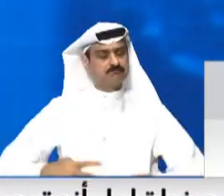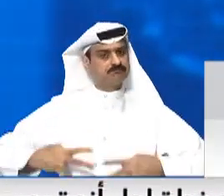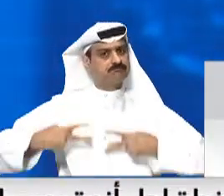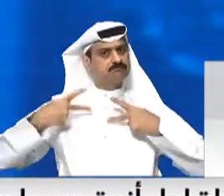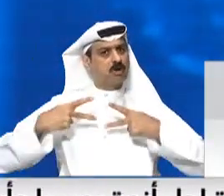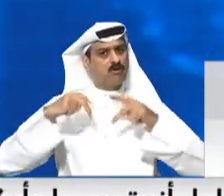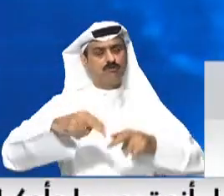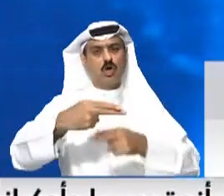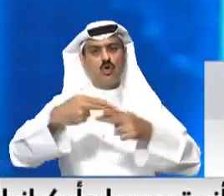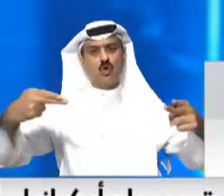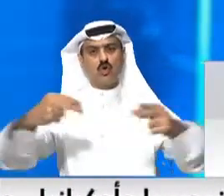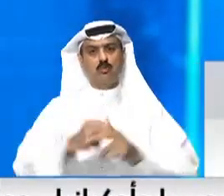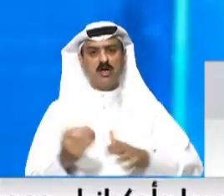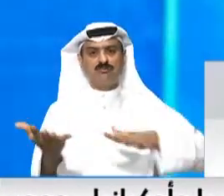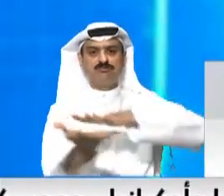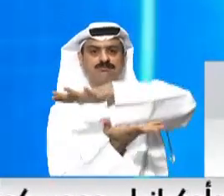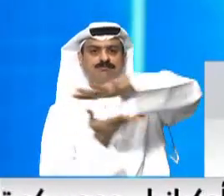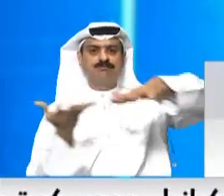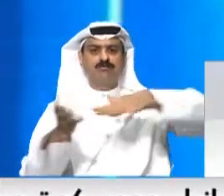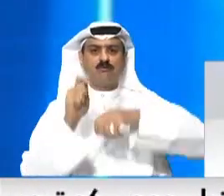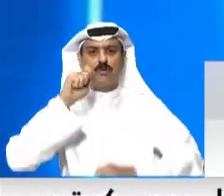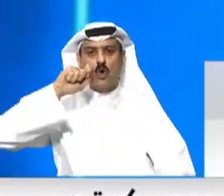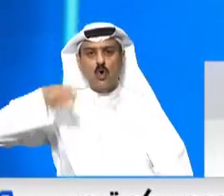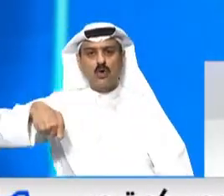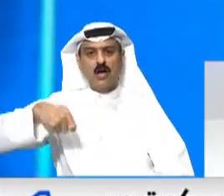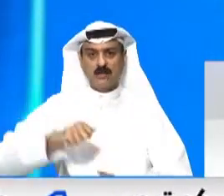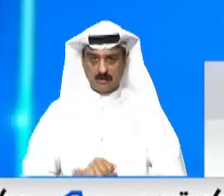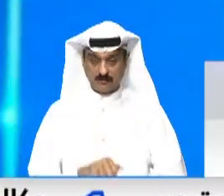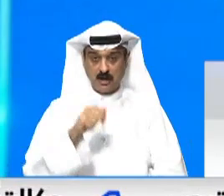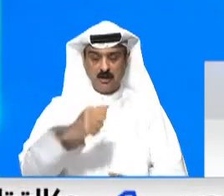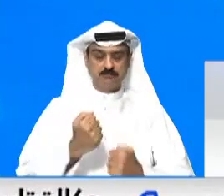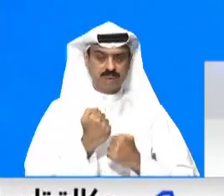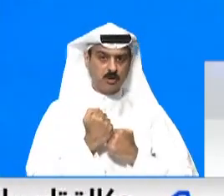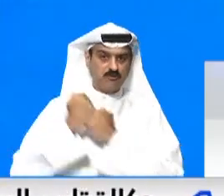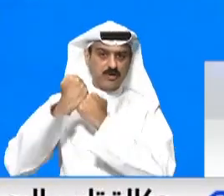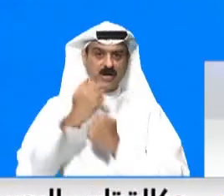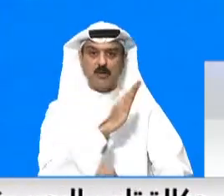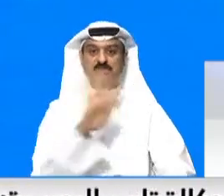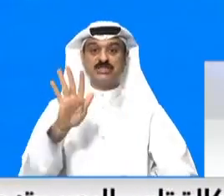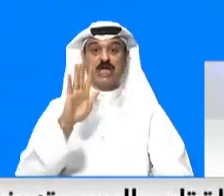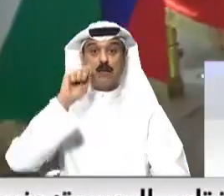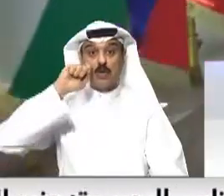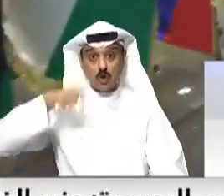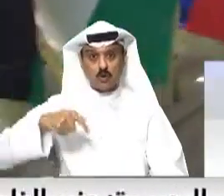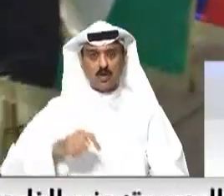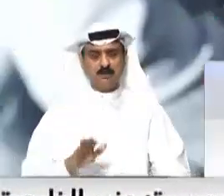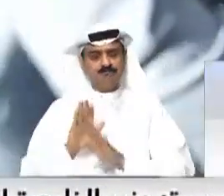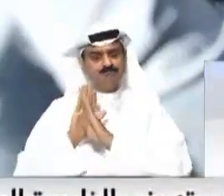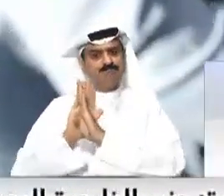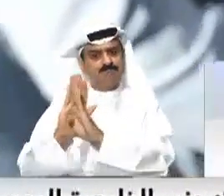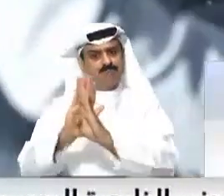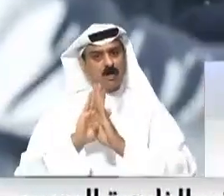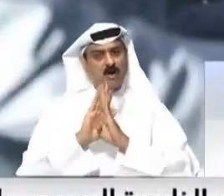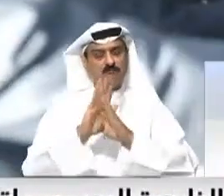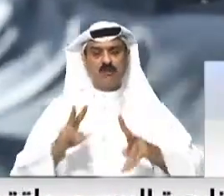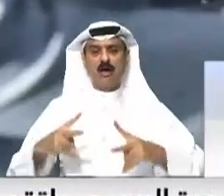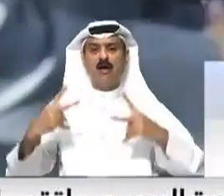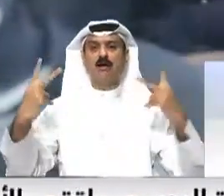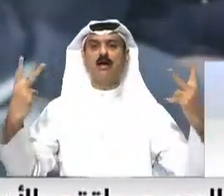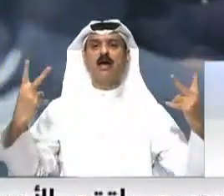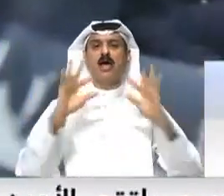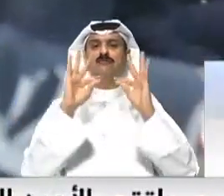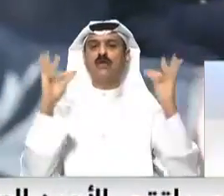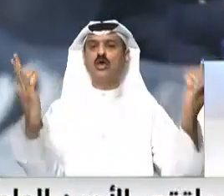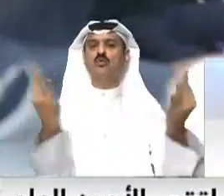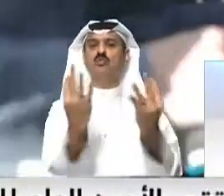الكويت حيال الأزمة في أوكرانيا ووقوفها بجانب الشعب الأوكراني في مواجهة الظروف الاستثنائية التي